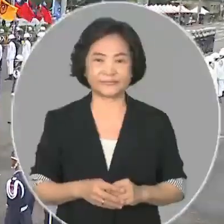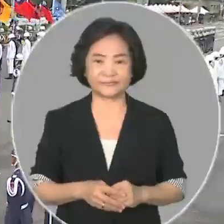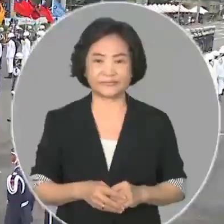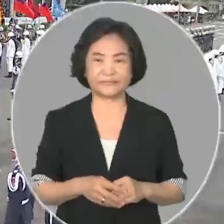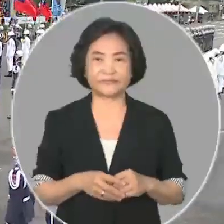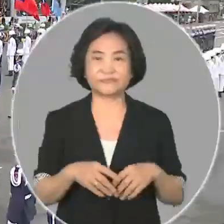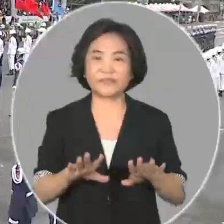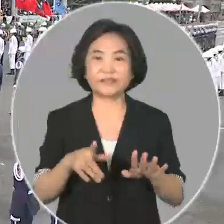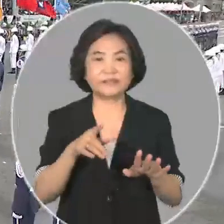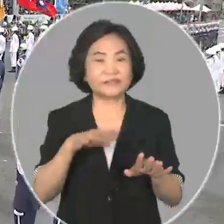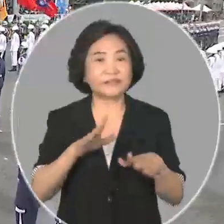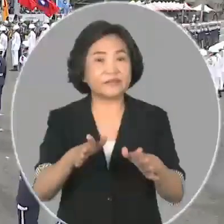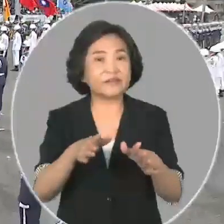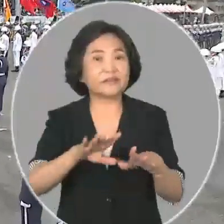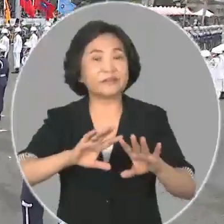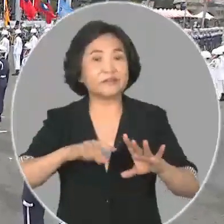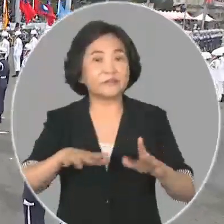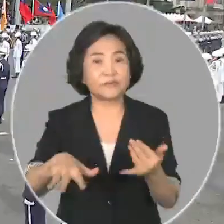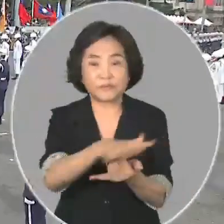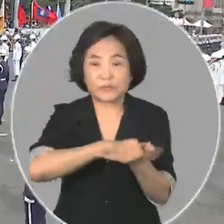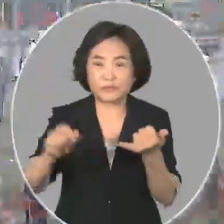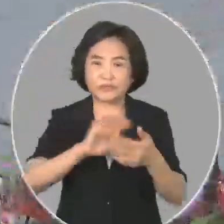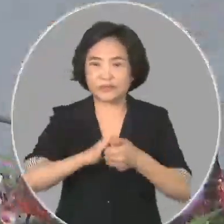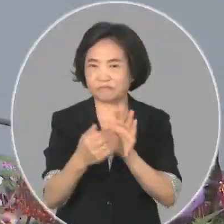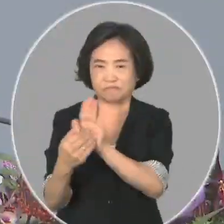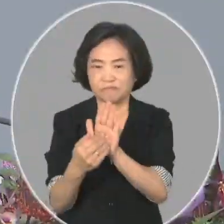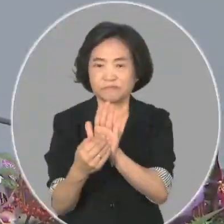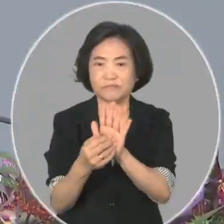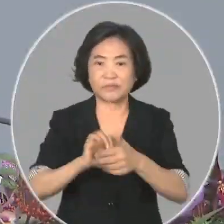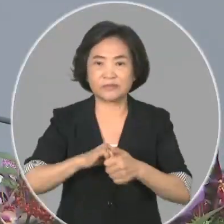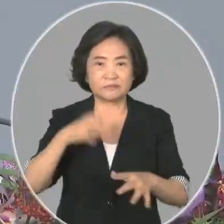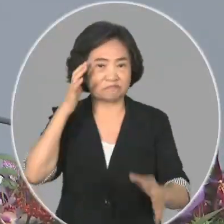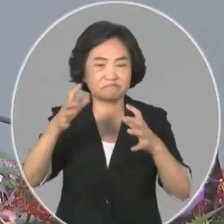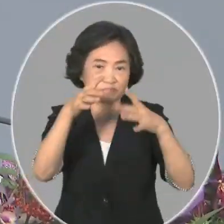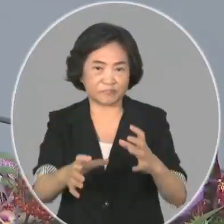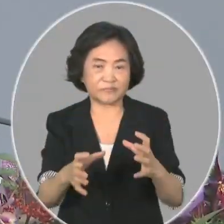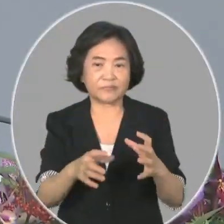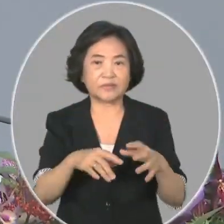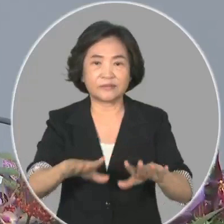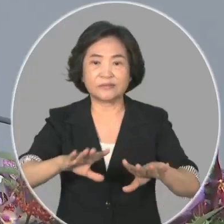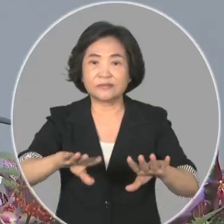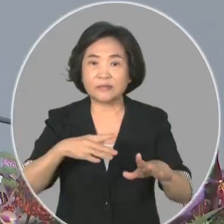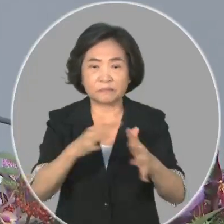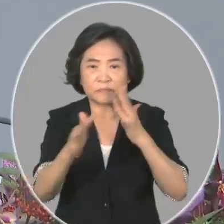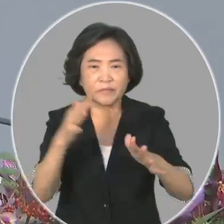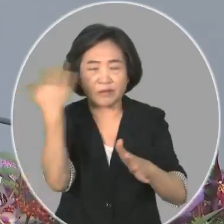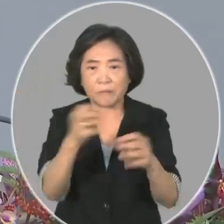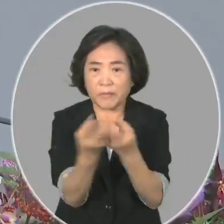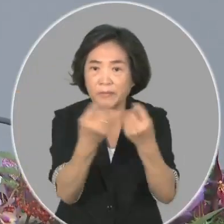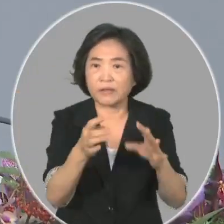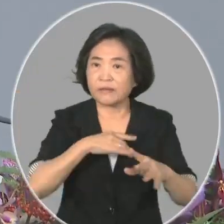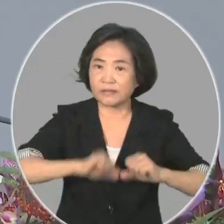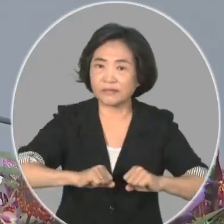为了落实全民防卫，我们成立全民防卫动员署，强化战训量能，透